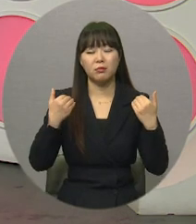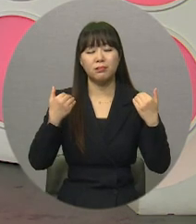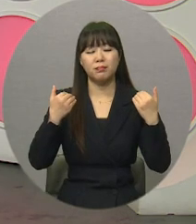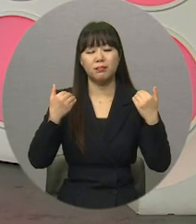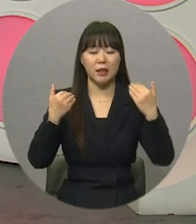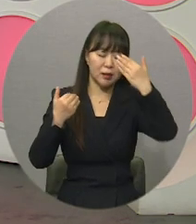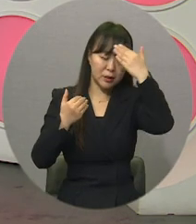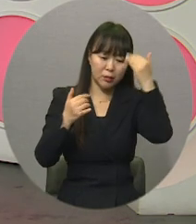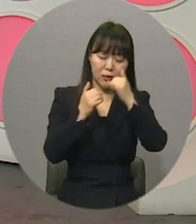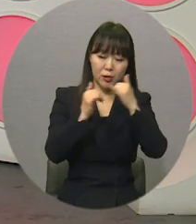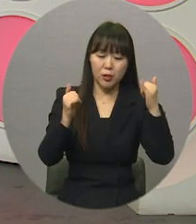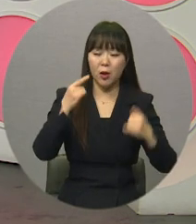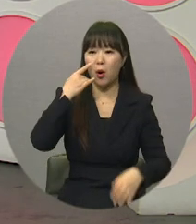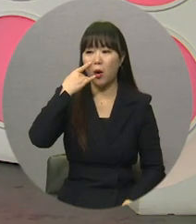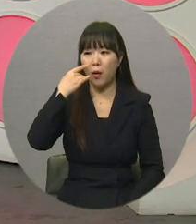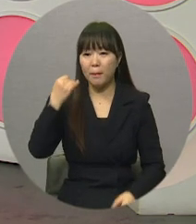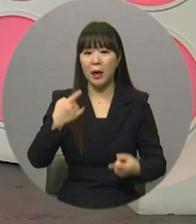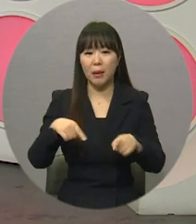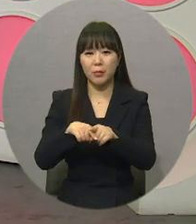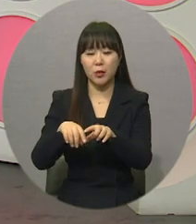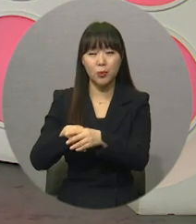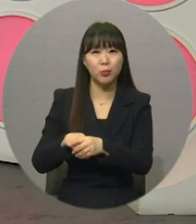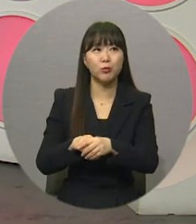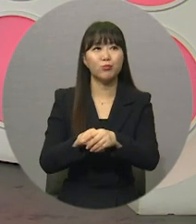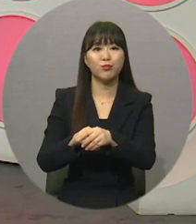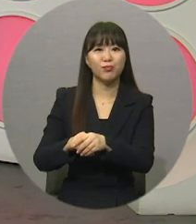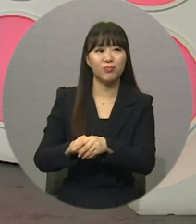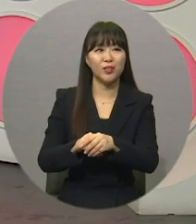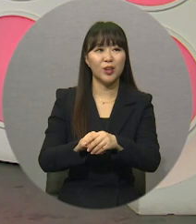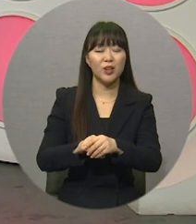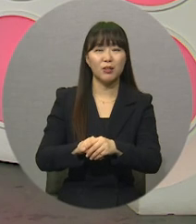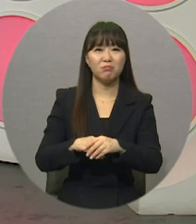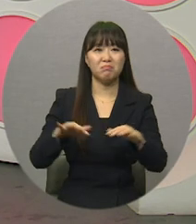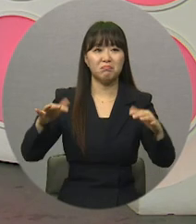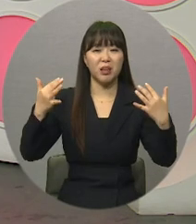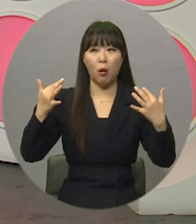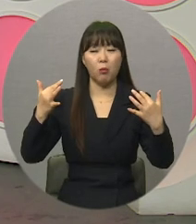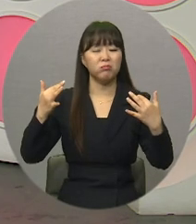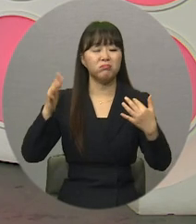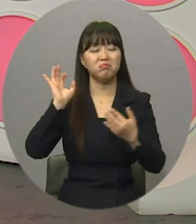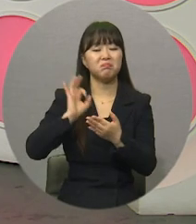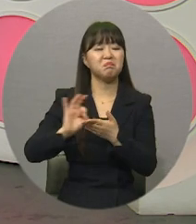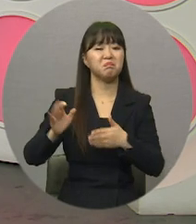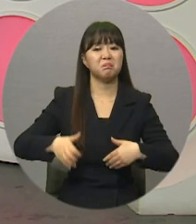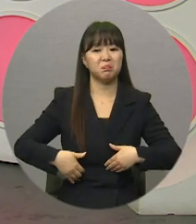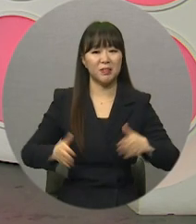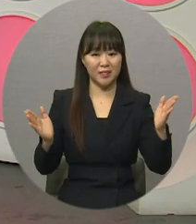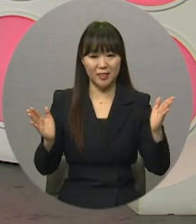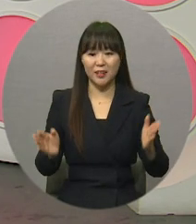청년이 엄마와 손잡고 다녀도 주위 시선을 의식하지 않아도 돼요.